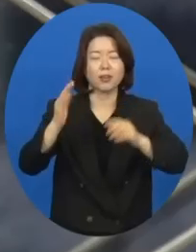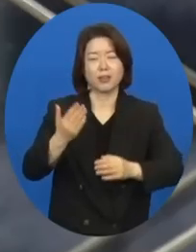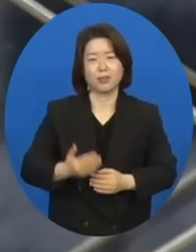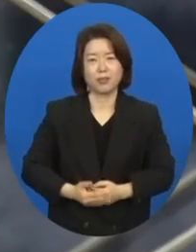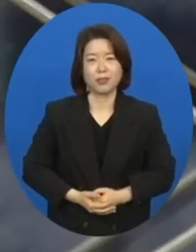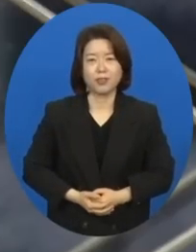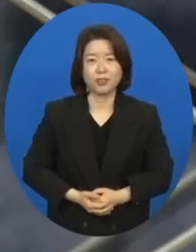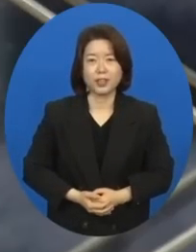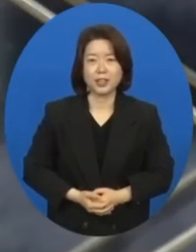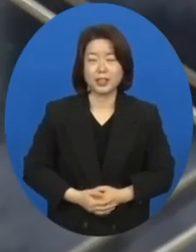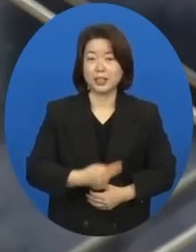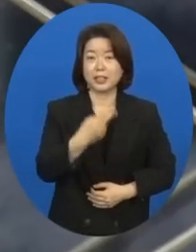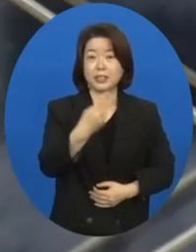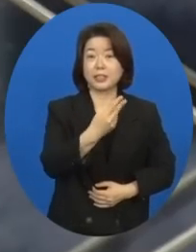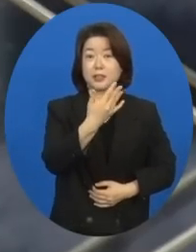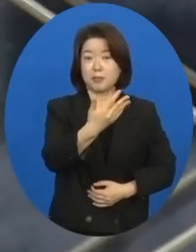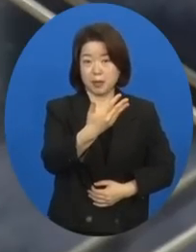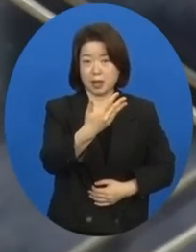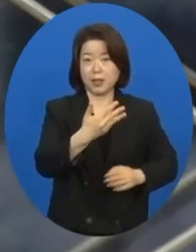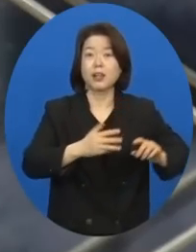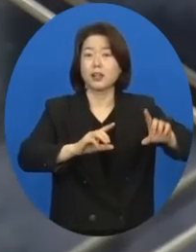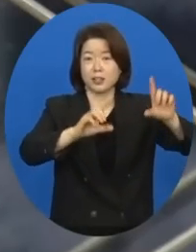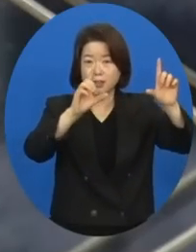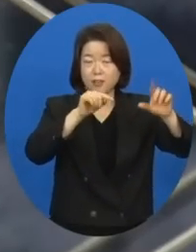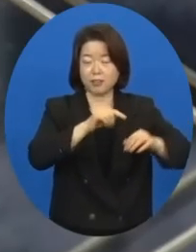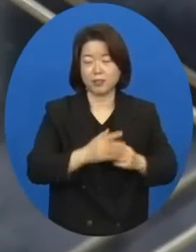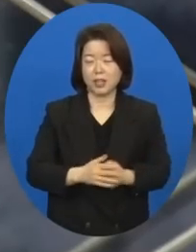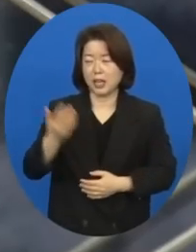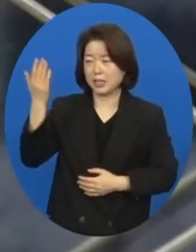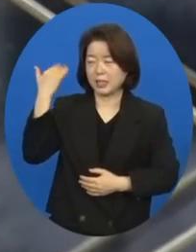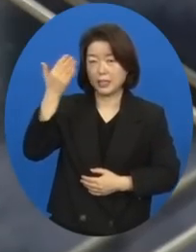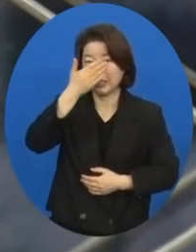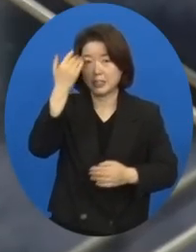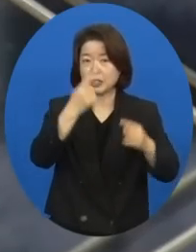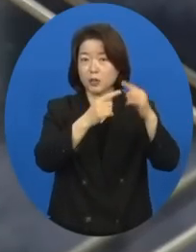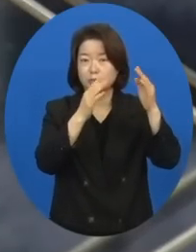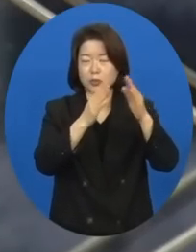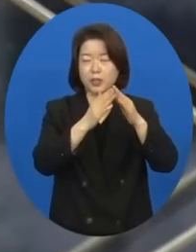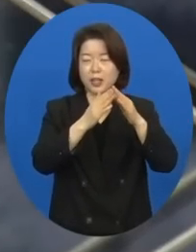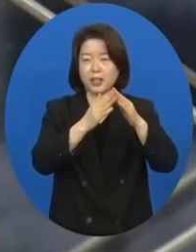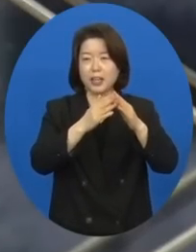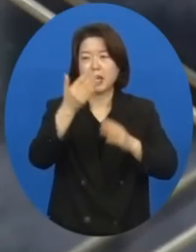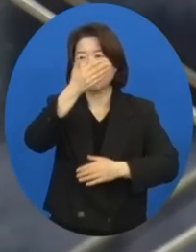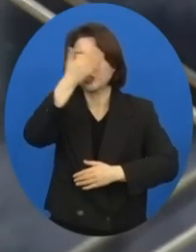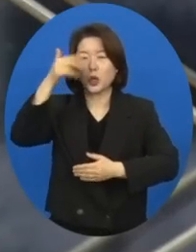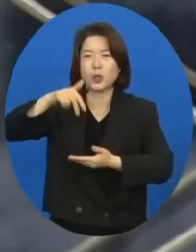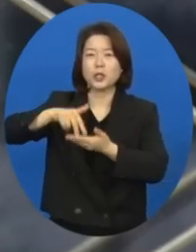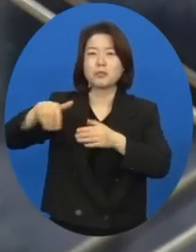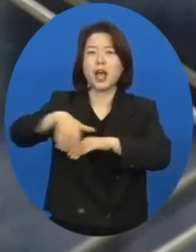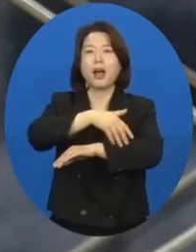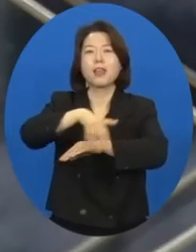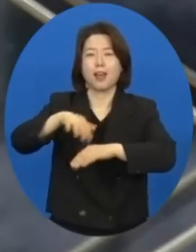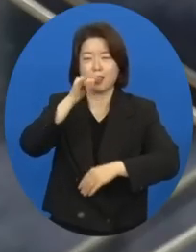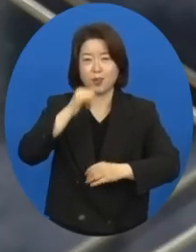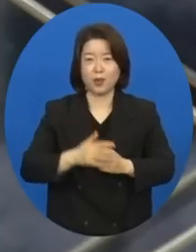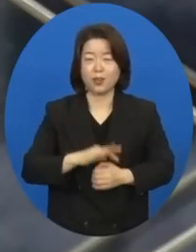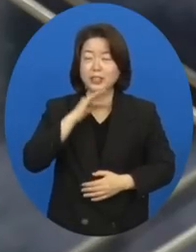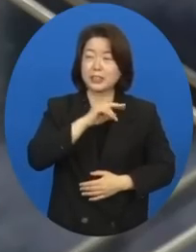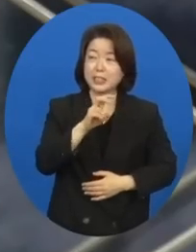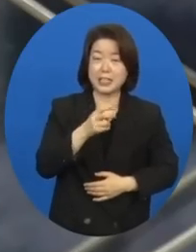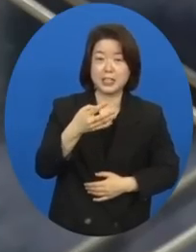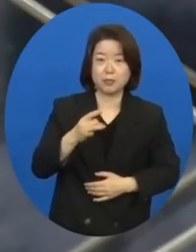제가 2008년도에 당시 젊은이 교회 청년이었습니다. 20대 초반의 젊은이